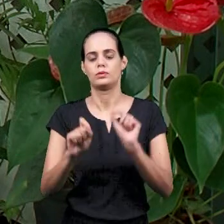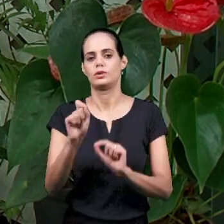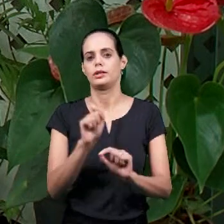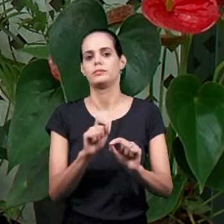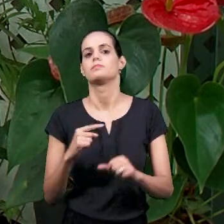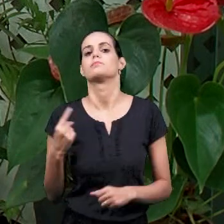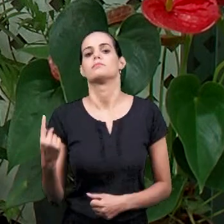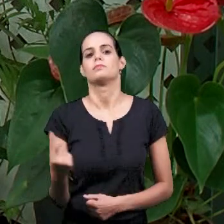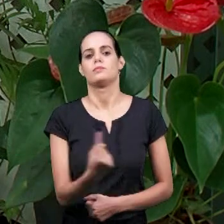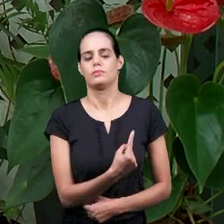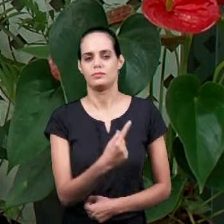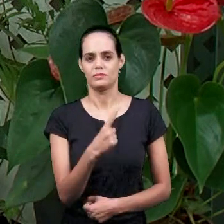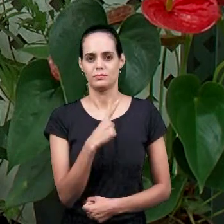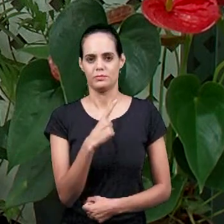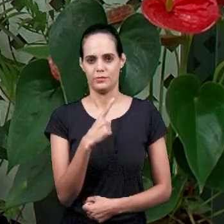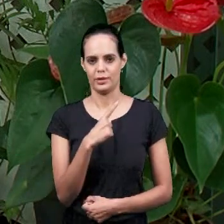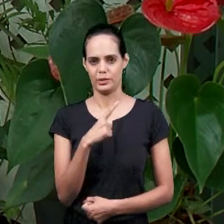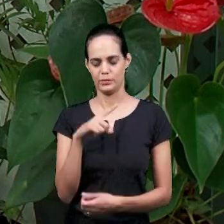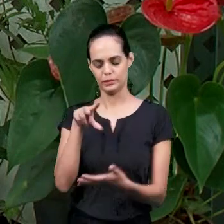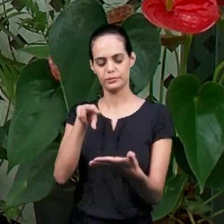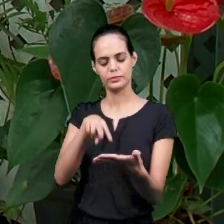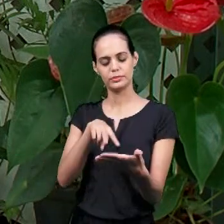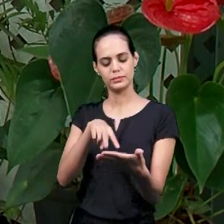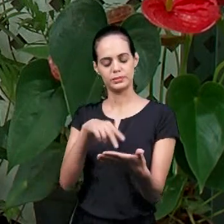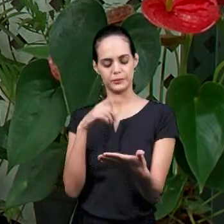nous avons eu aussi